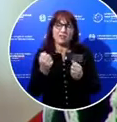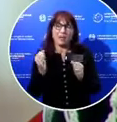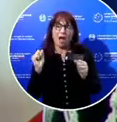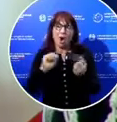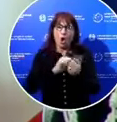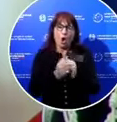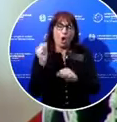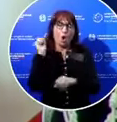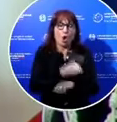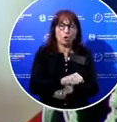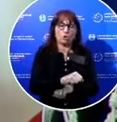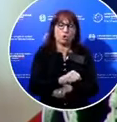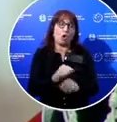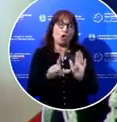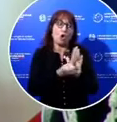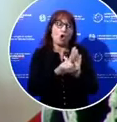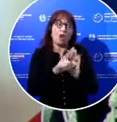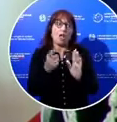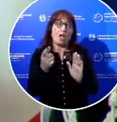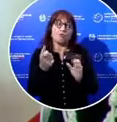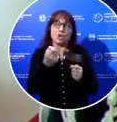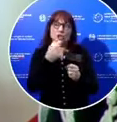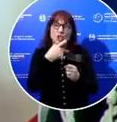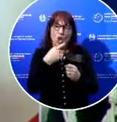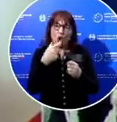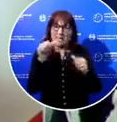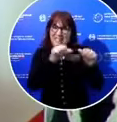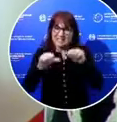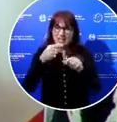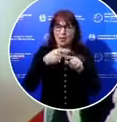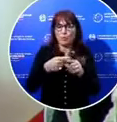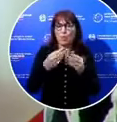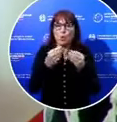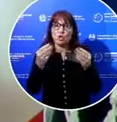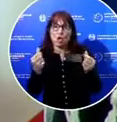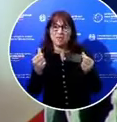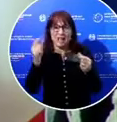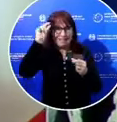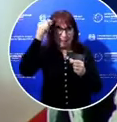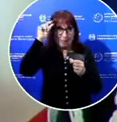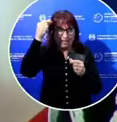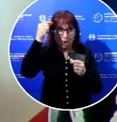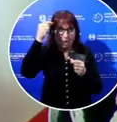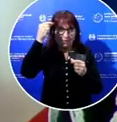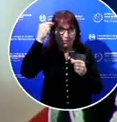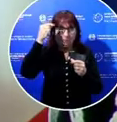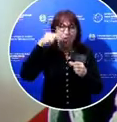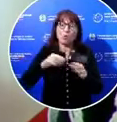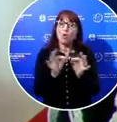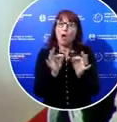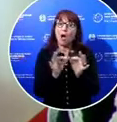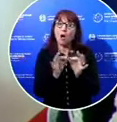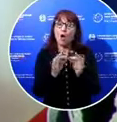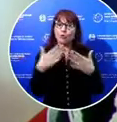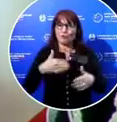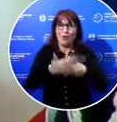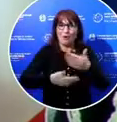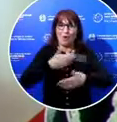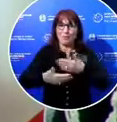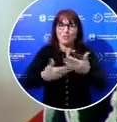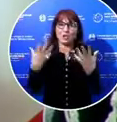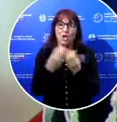all'introduzione illegale di droghe sintetiche e delle nuove sostanze psicoattive. Cryptoval, questo è un accordo di collaborazione